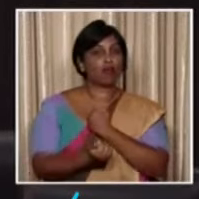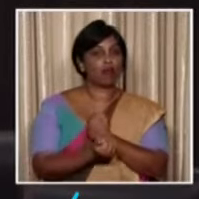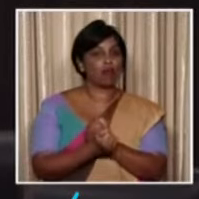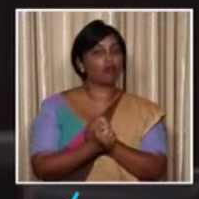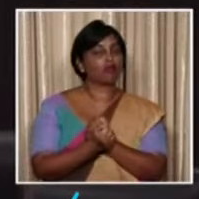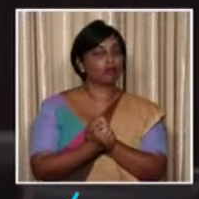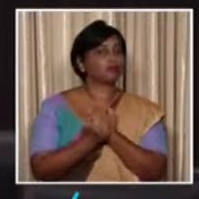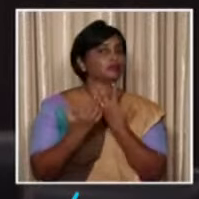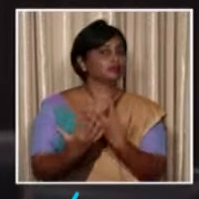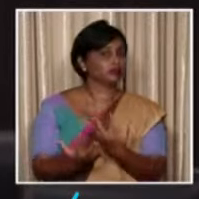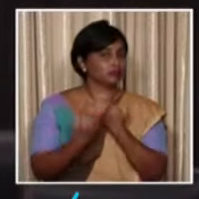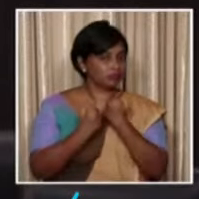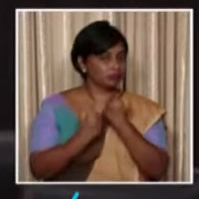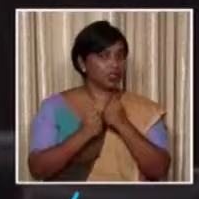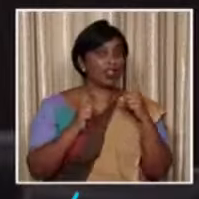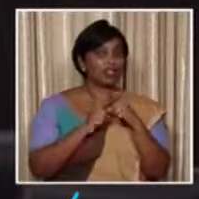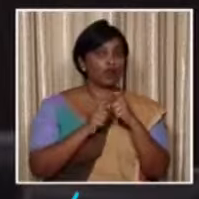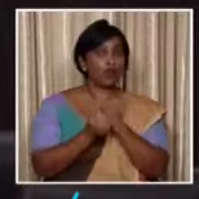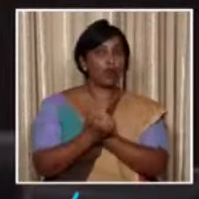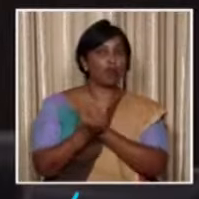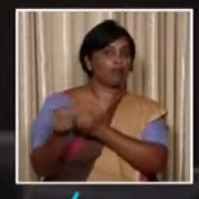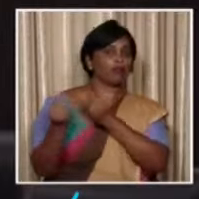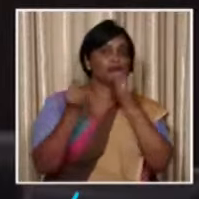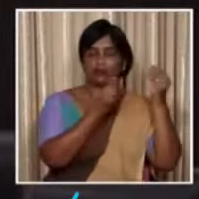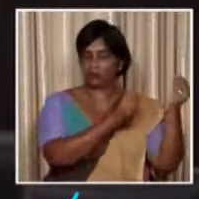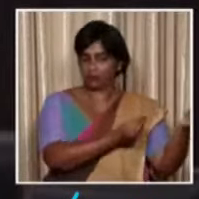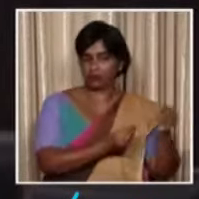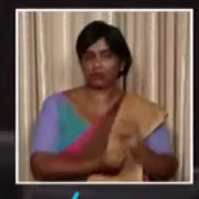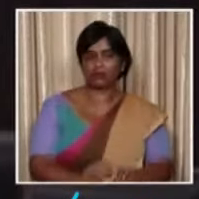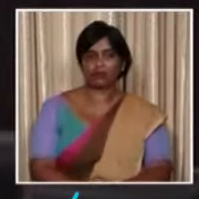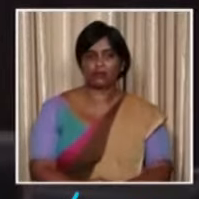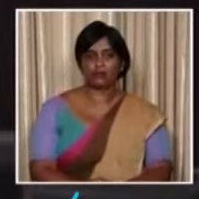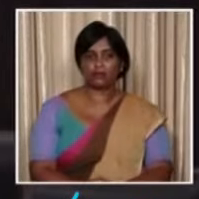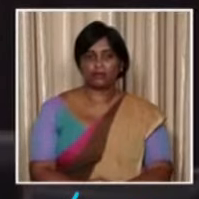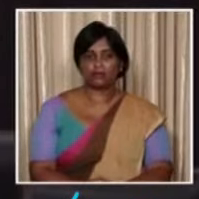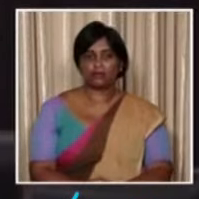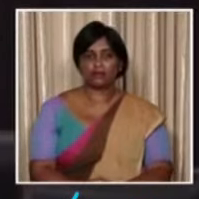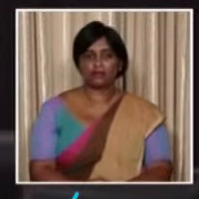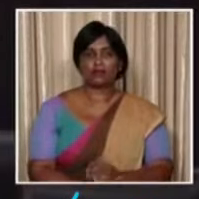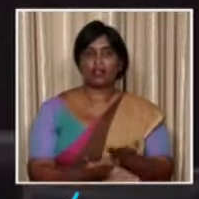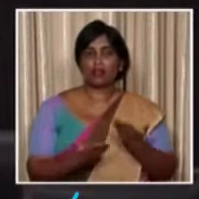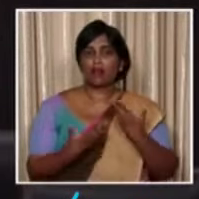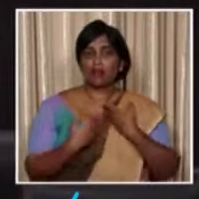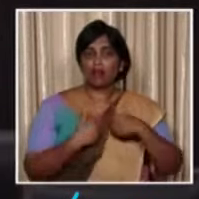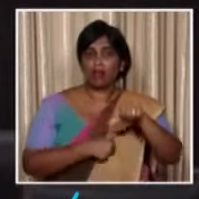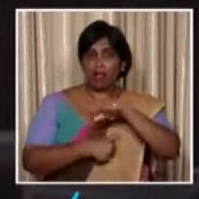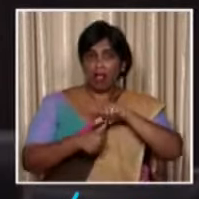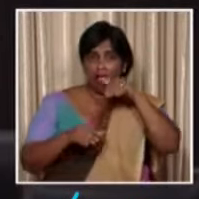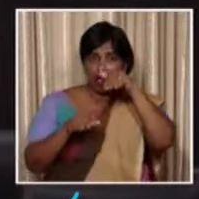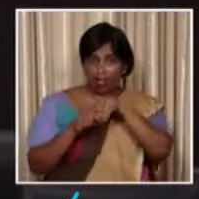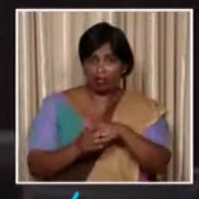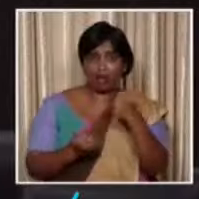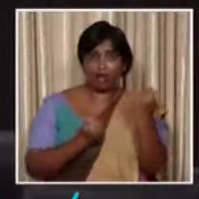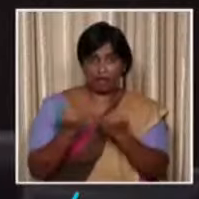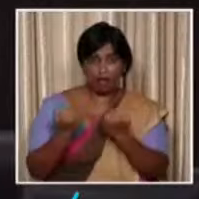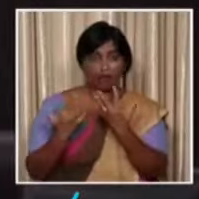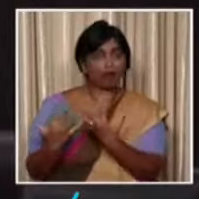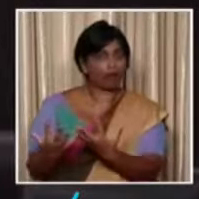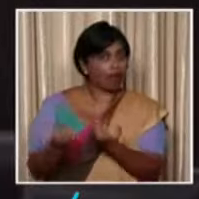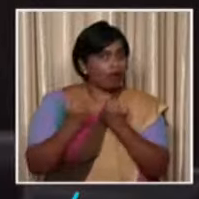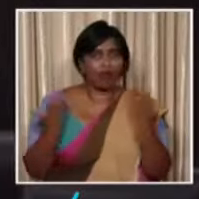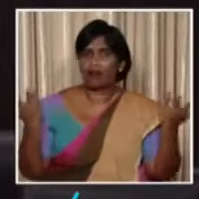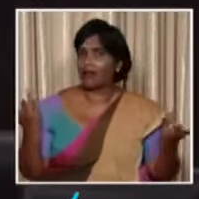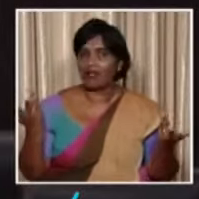විසින් අත්අඩංගුවට ගෙන දමුල්ල පොලිසියට බාර දී තිබෙනවා මගේ ආයතනයක් ඇතුලේ තිබිලා වාහනයක් අරගෙනත්